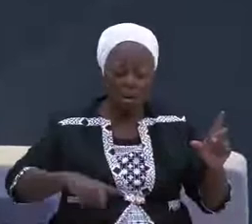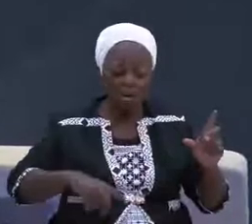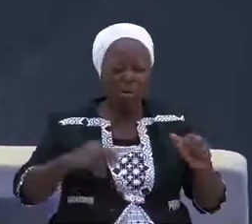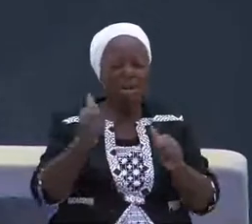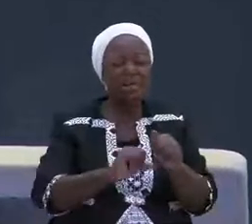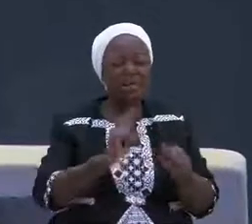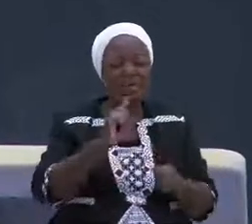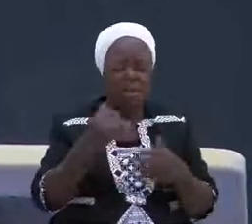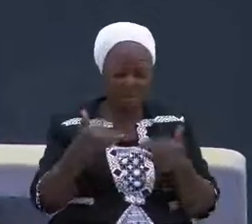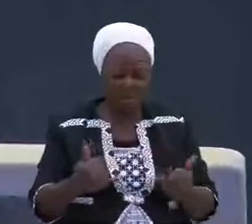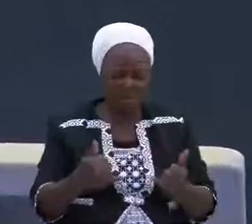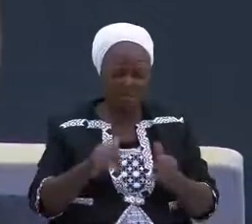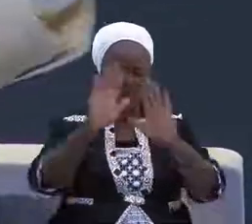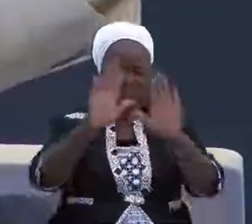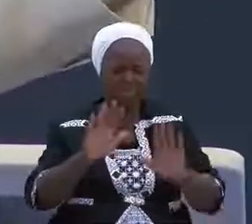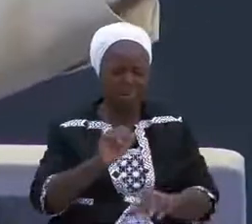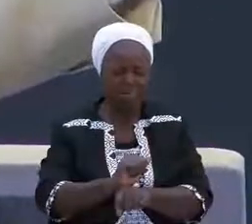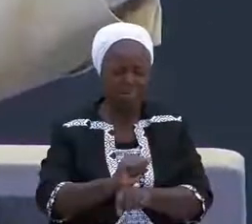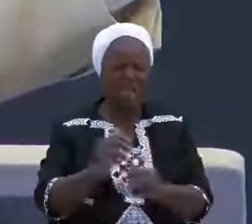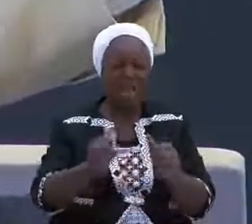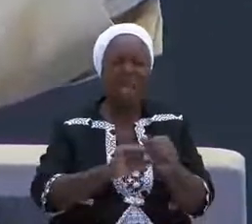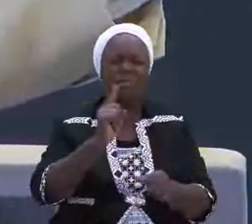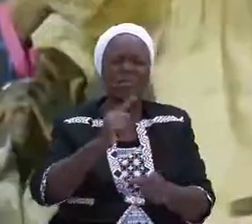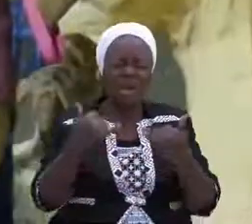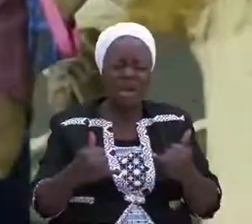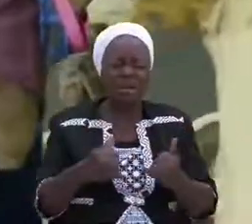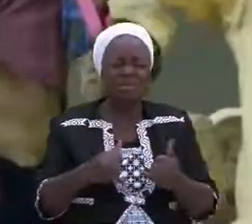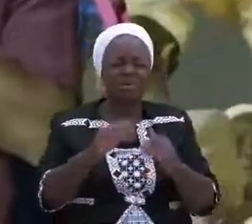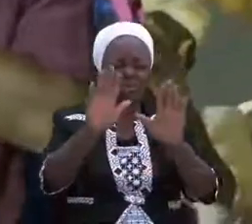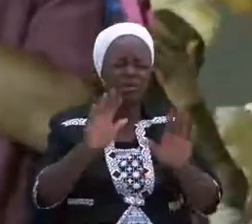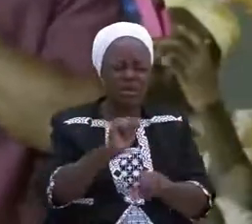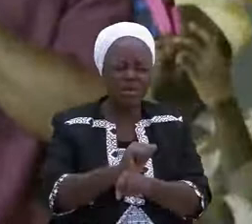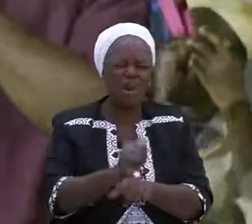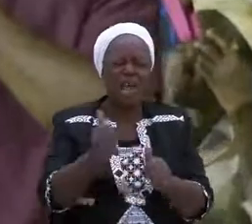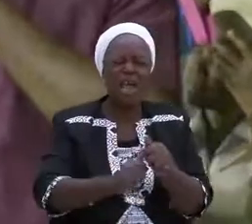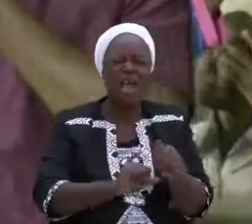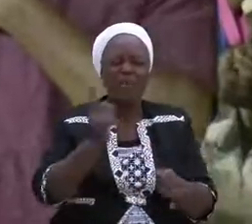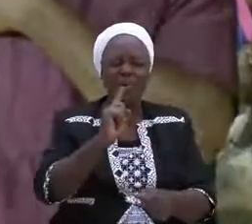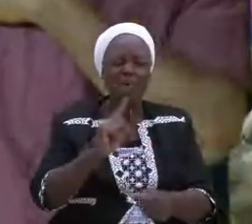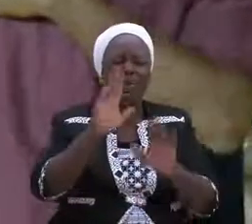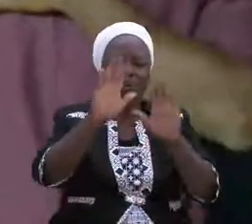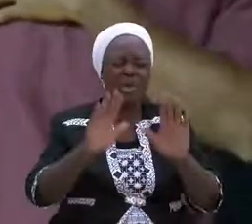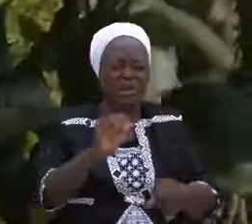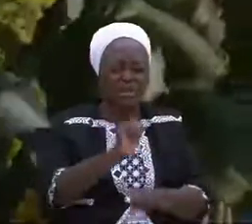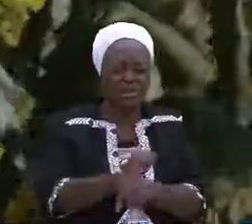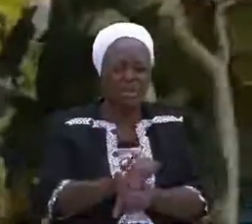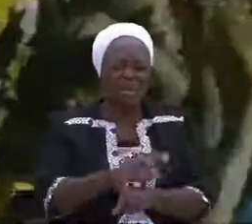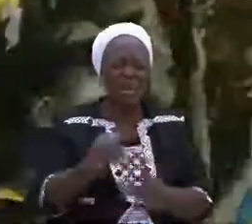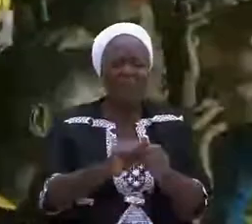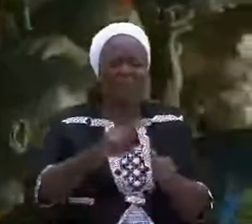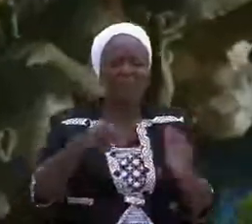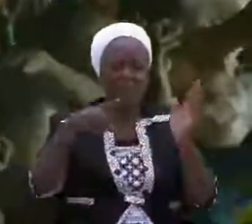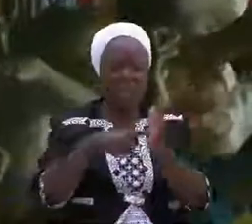Seigneur, partout maintenant, miracle. Partout, miracle. Partout, miracle.